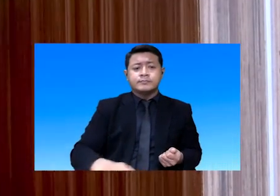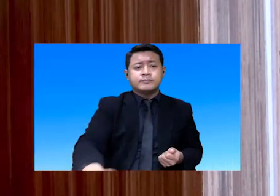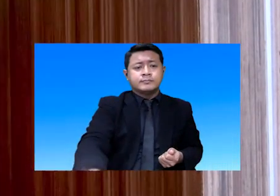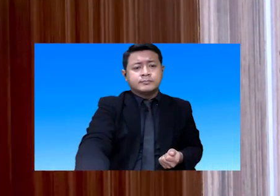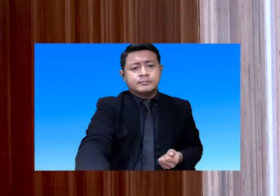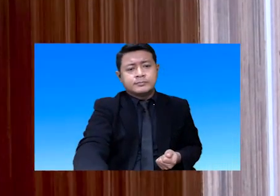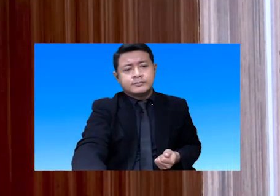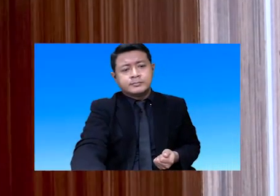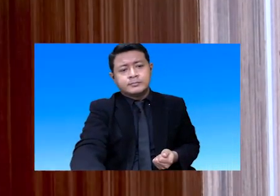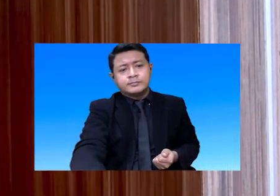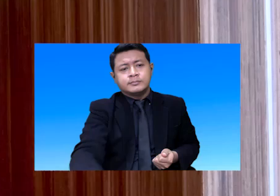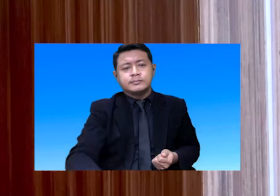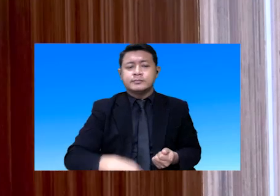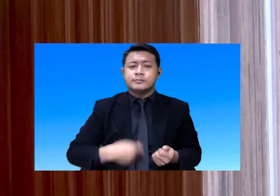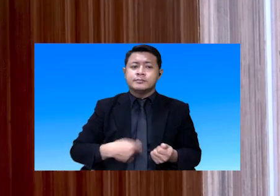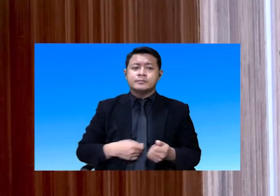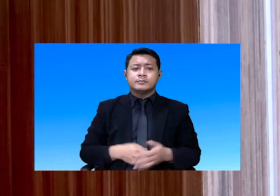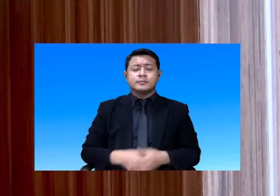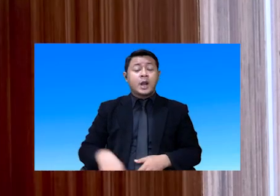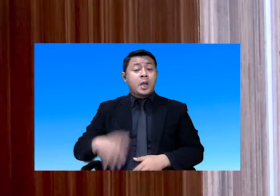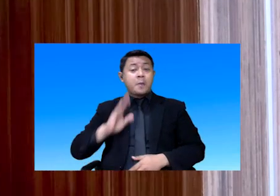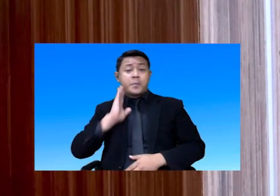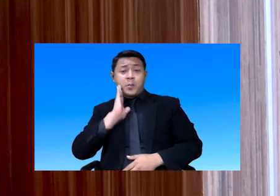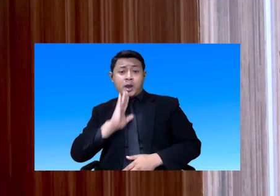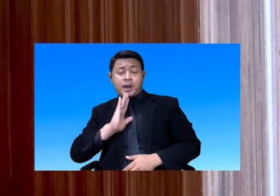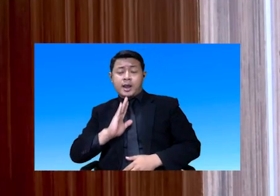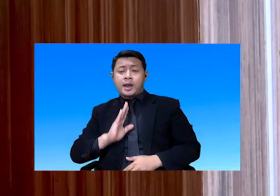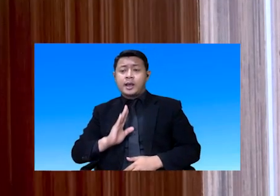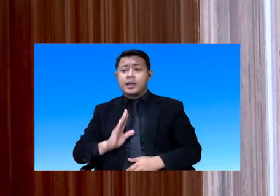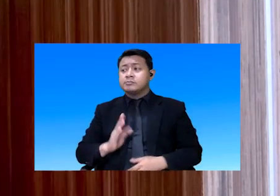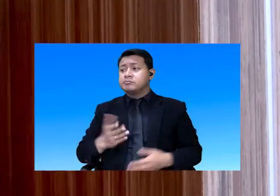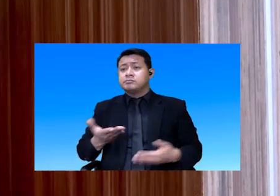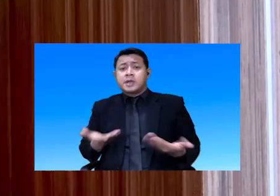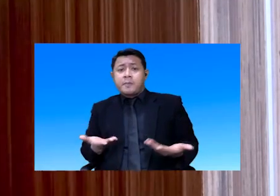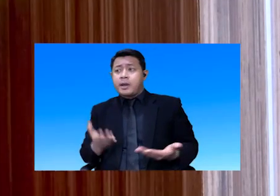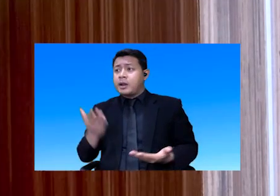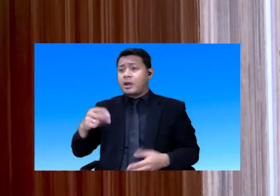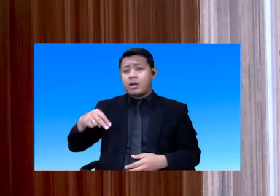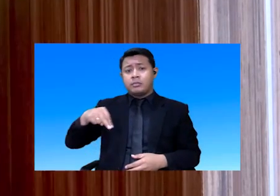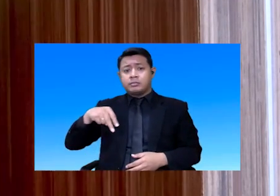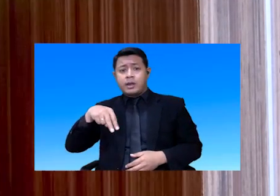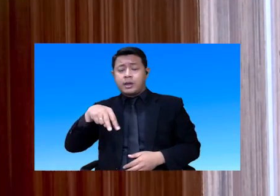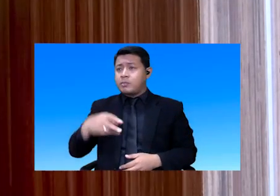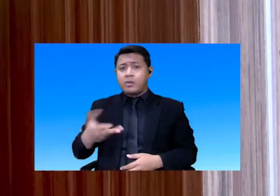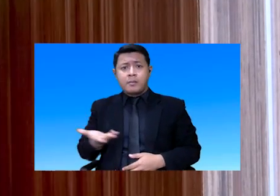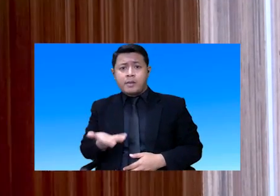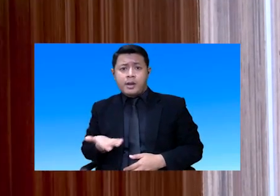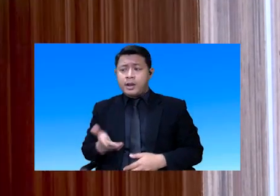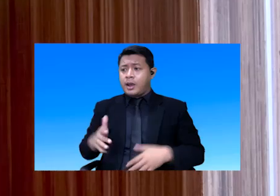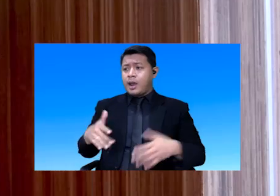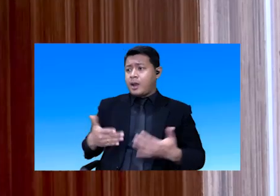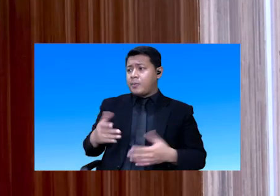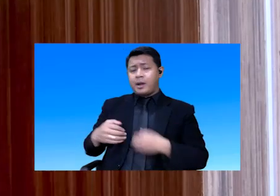Kemana langkahmu menuju? Apa yang membuat engkau ragu?